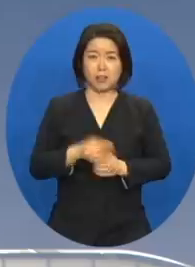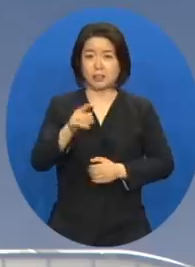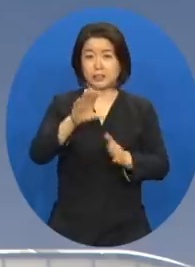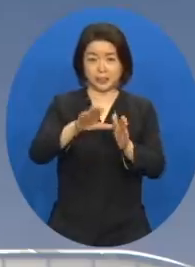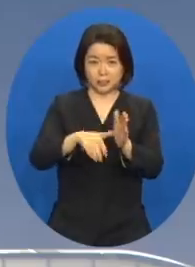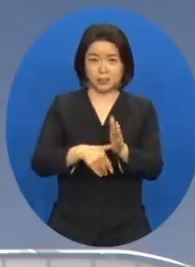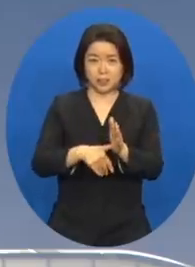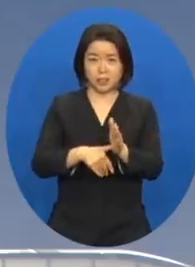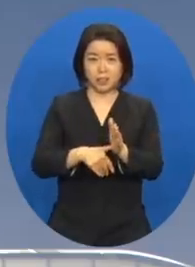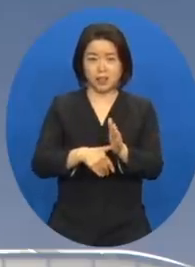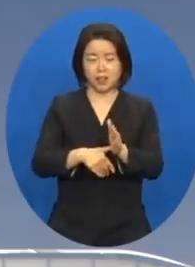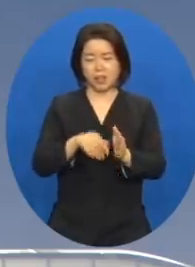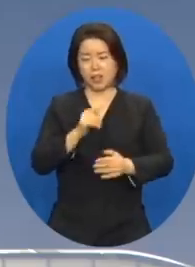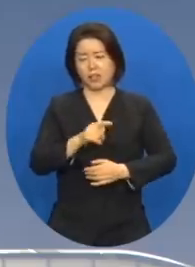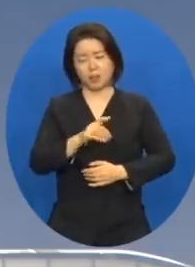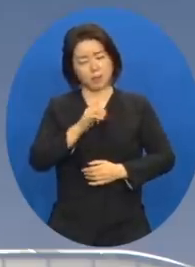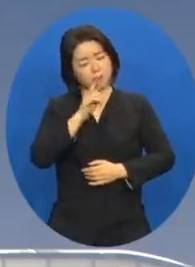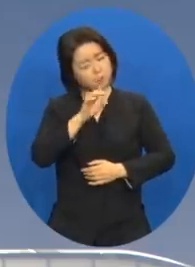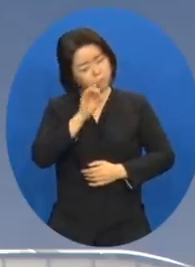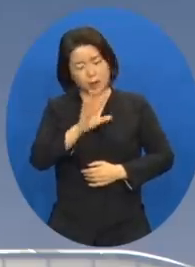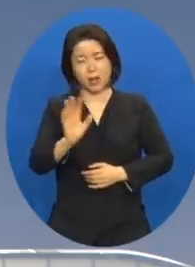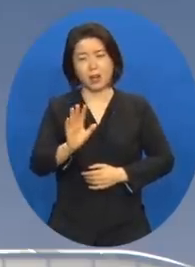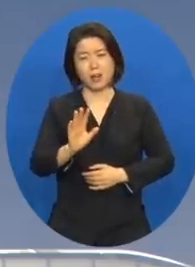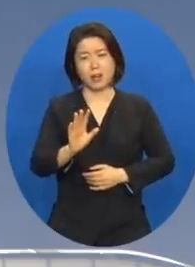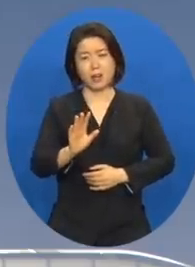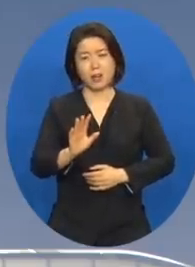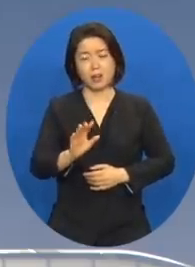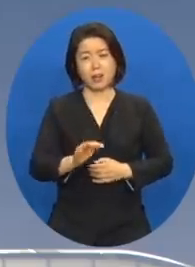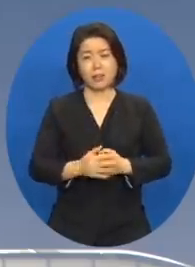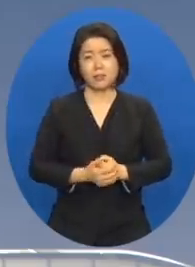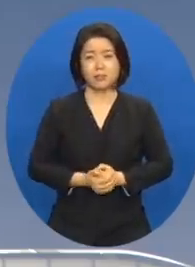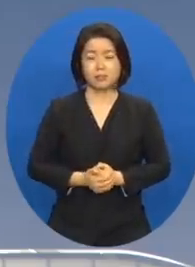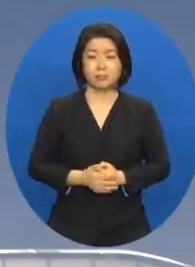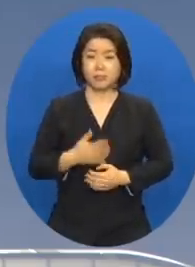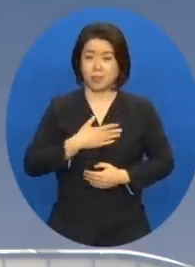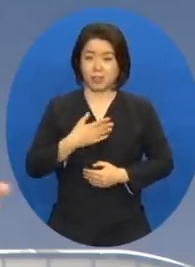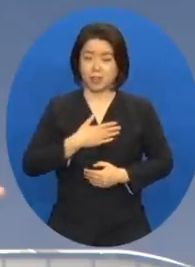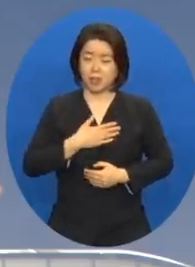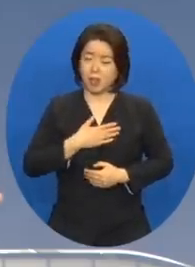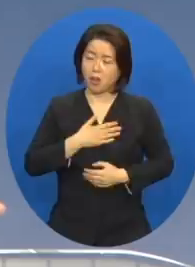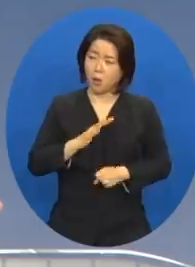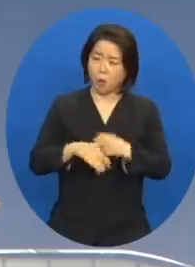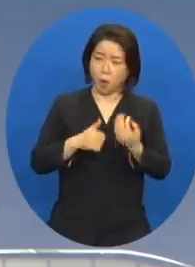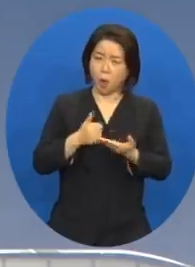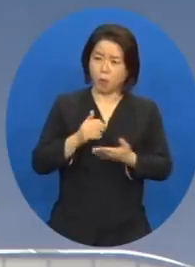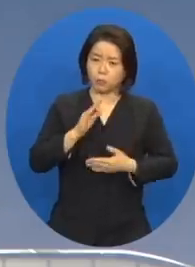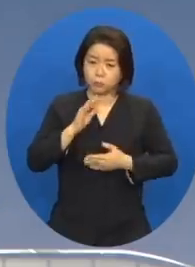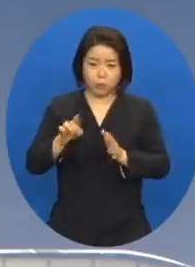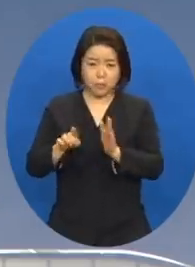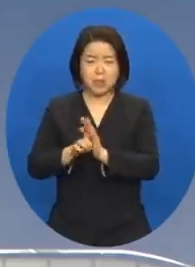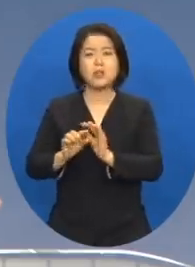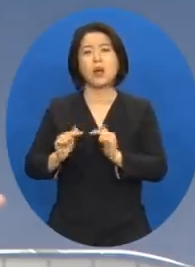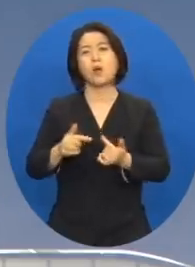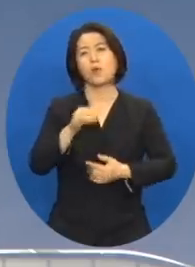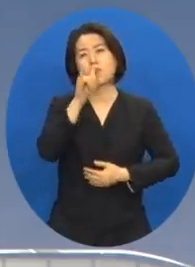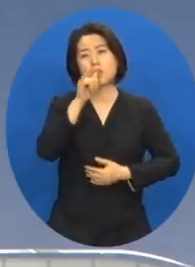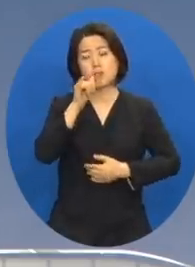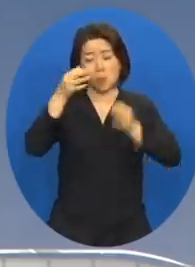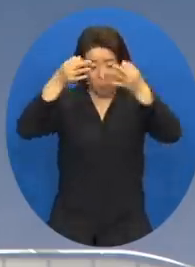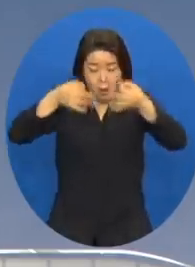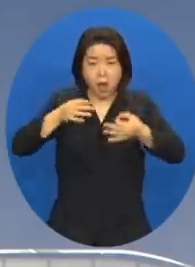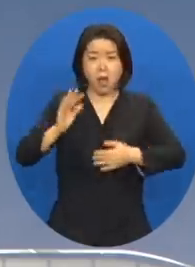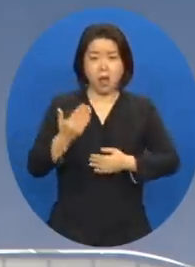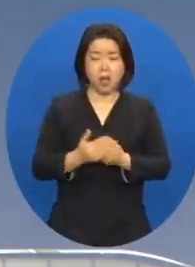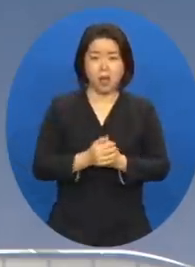그때 이건 말도 안 되는 일이잖아. 아니, 내가 하나님을 실제로 안 믿고 있었어요.